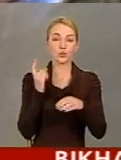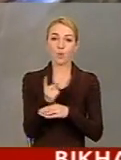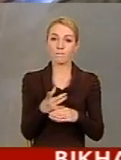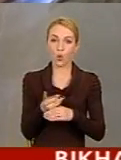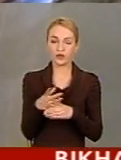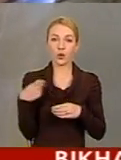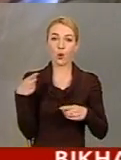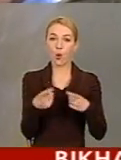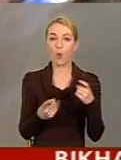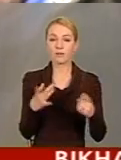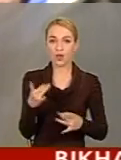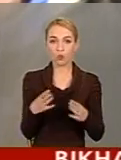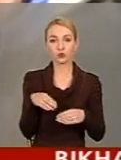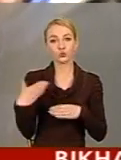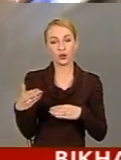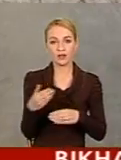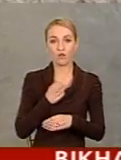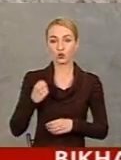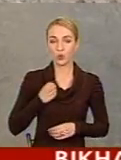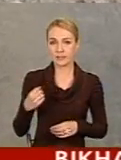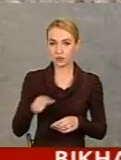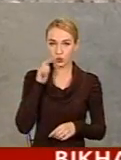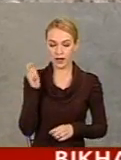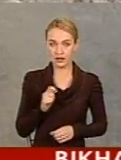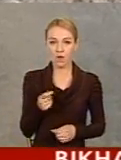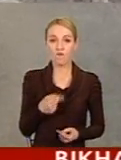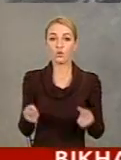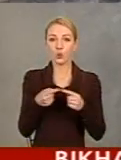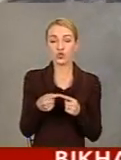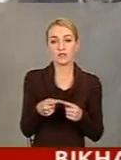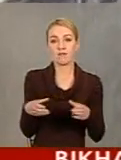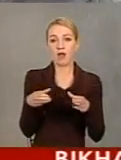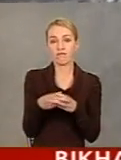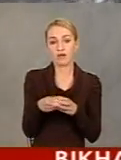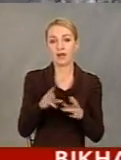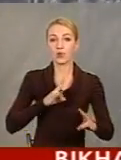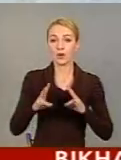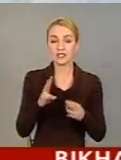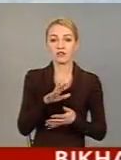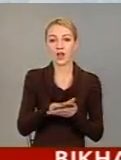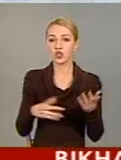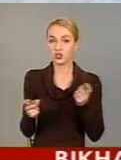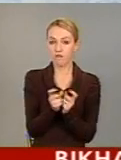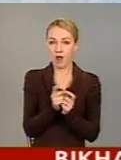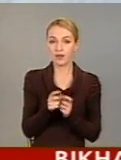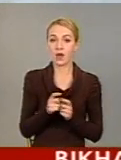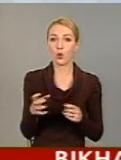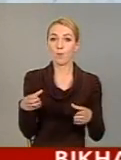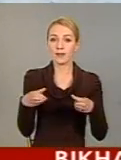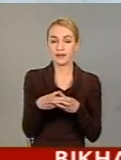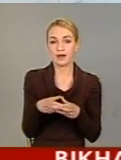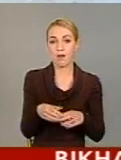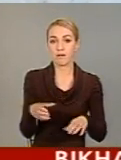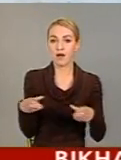обстрелов со стороны вооружнных Сил Украины водночас у лавах терористів так звано і далі чвари на командира бригади